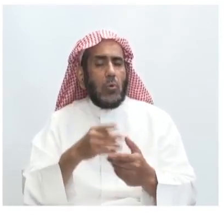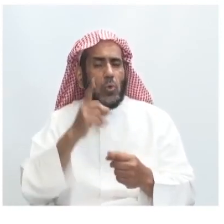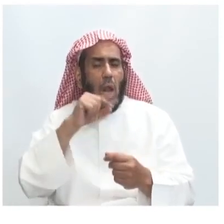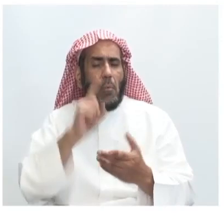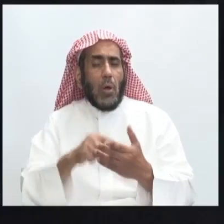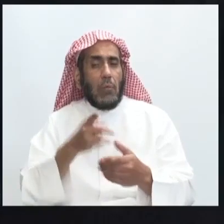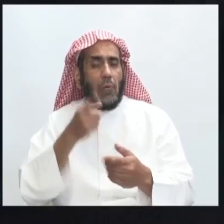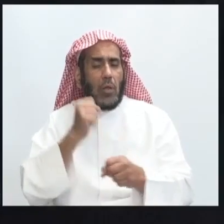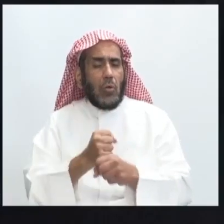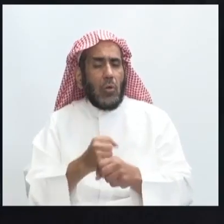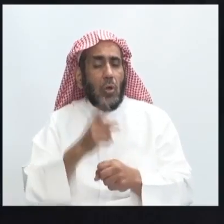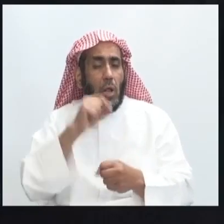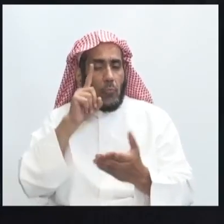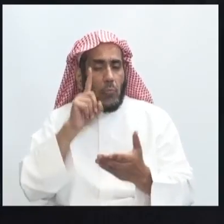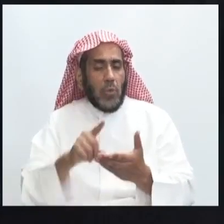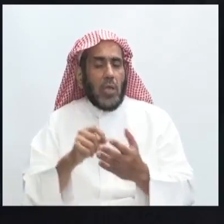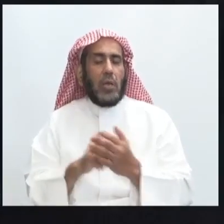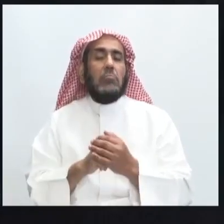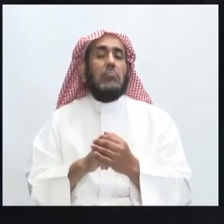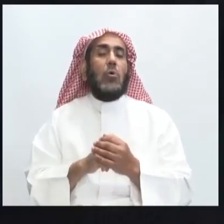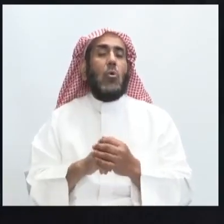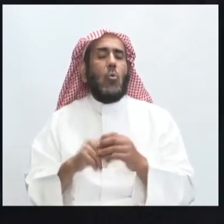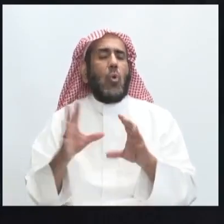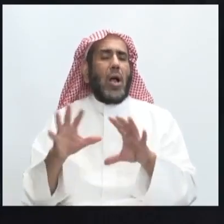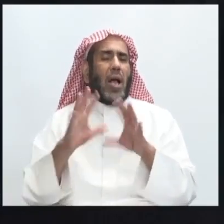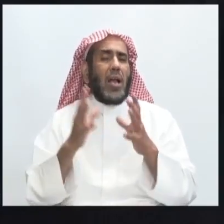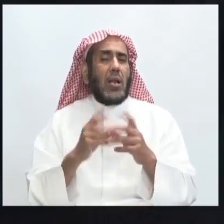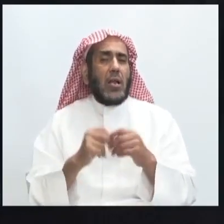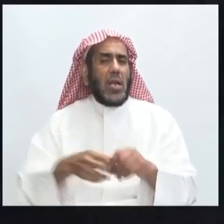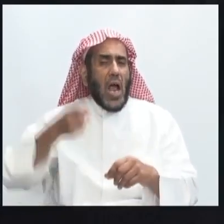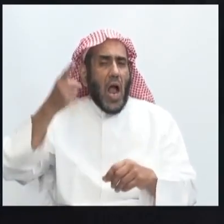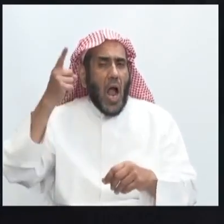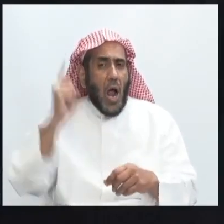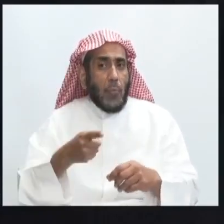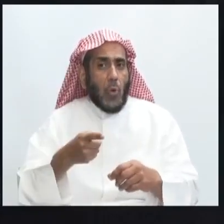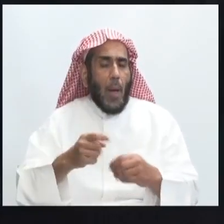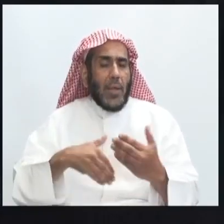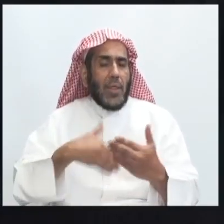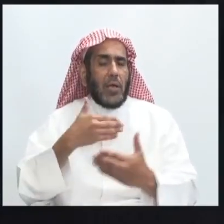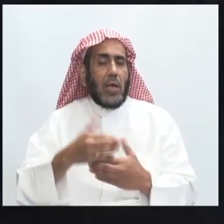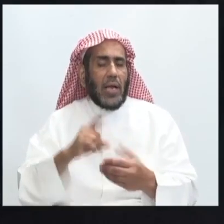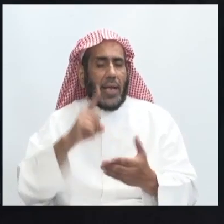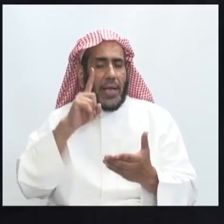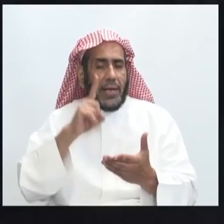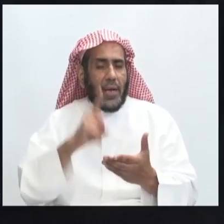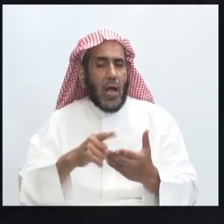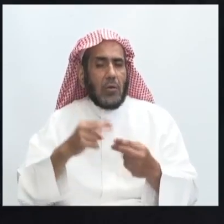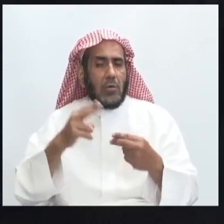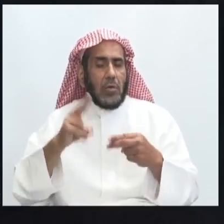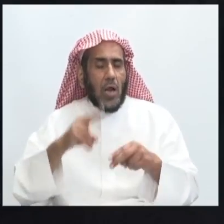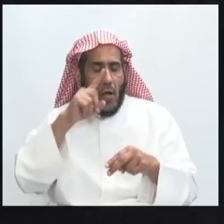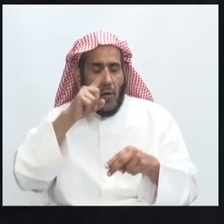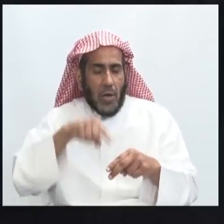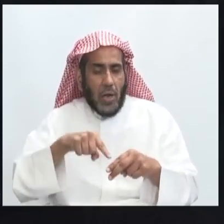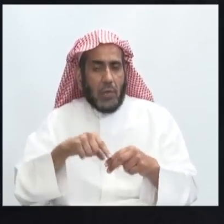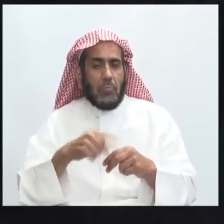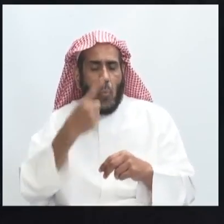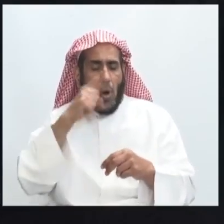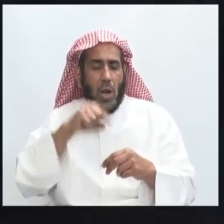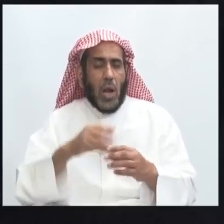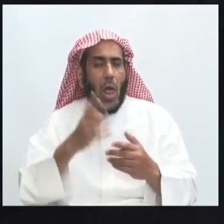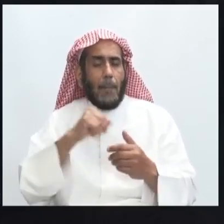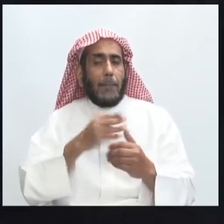انا قد فعلت ذلك وقد طلبت منك وكانني انعقبتك بعد ذلك سيكون هنا اقرار منك انني فعلت او انك